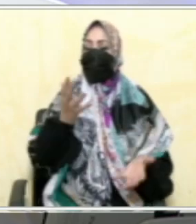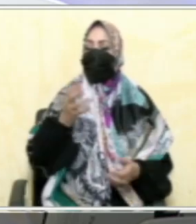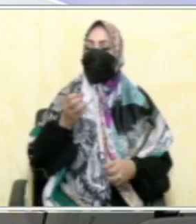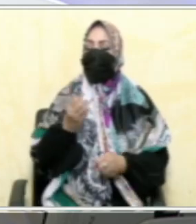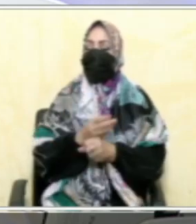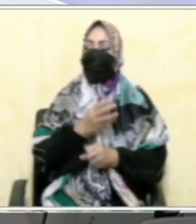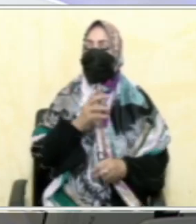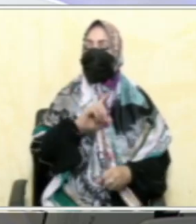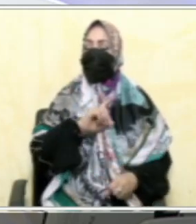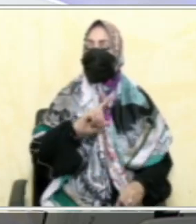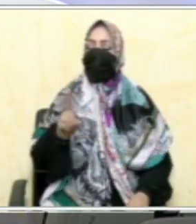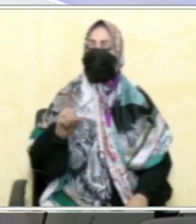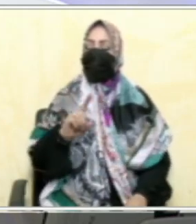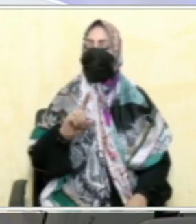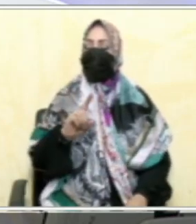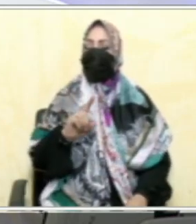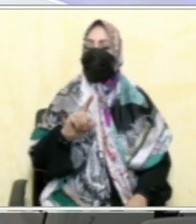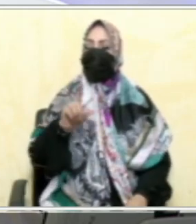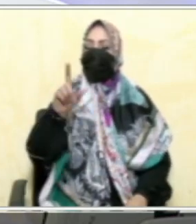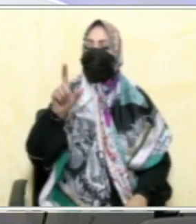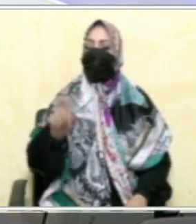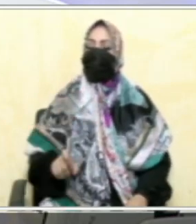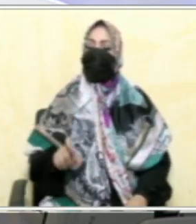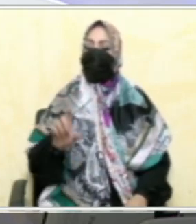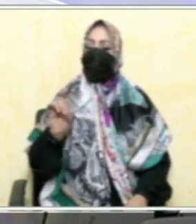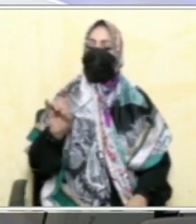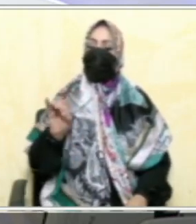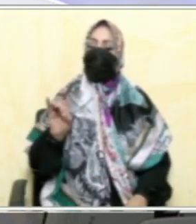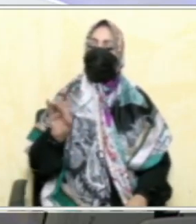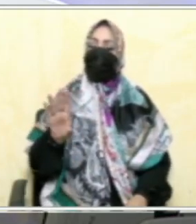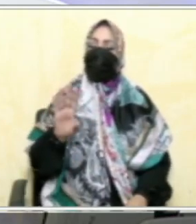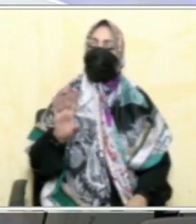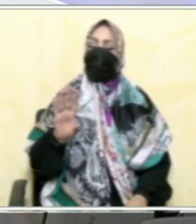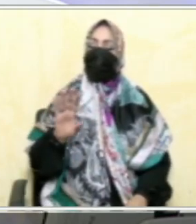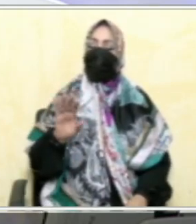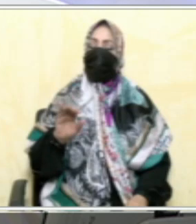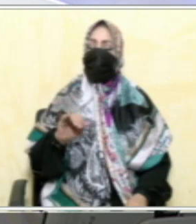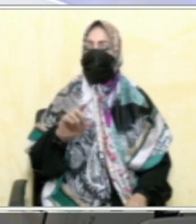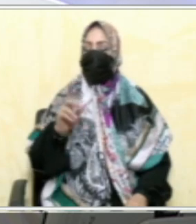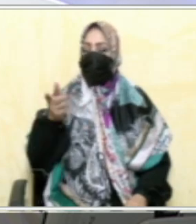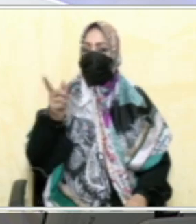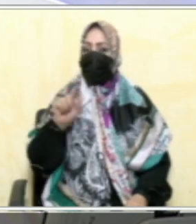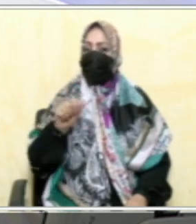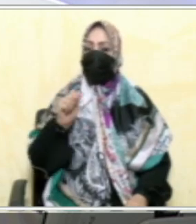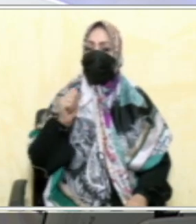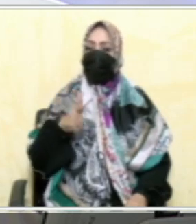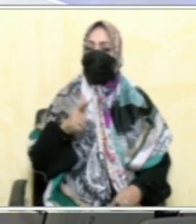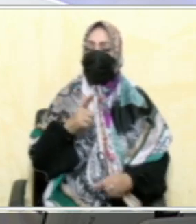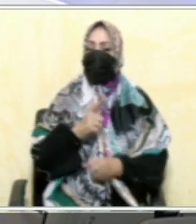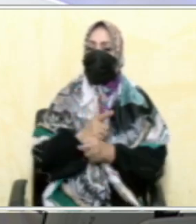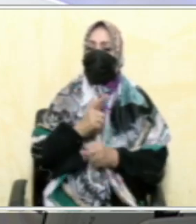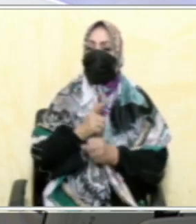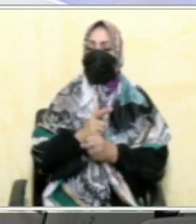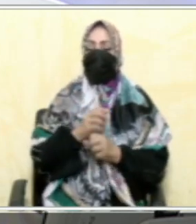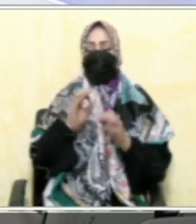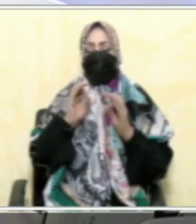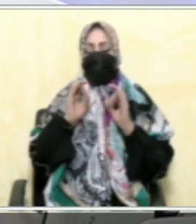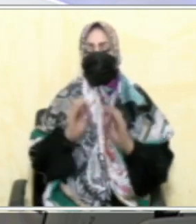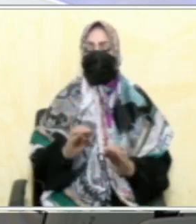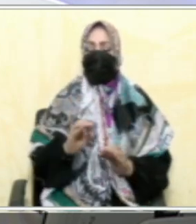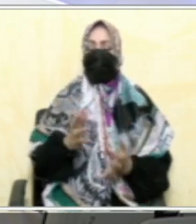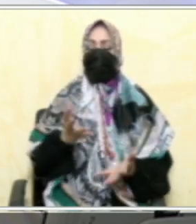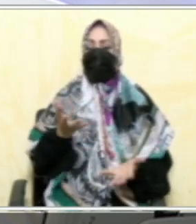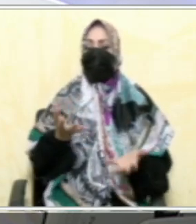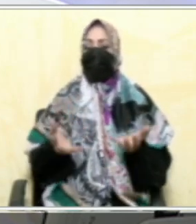فعلى المدرسة والمعلمة أن تكون امرأة عادلة بين طلابها، أن تضع خوف